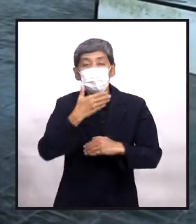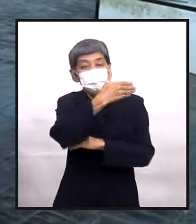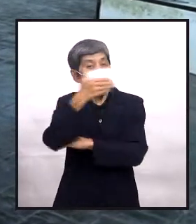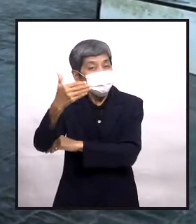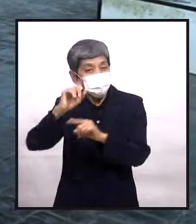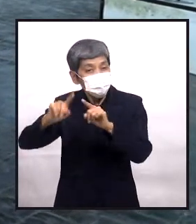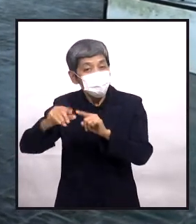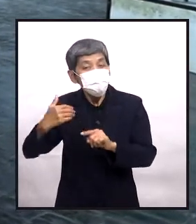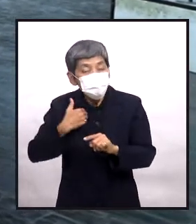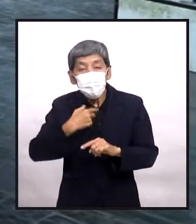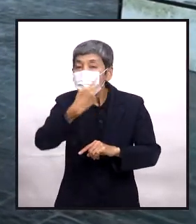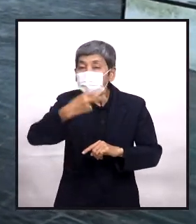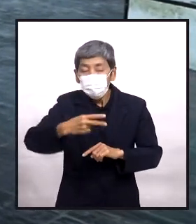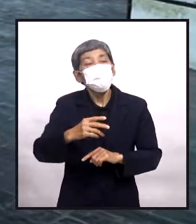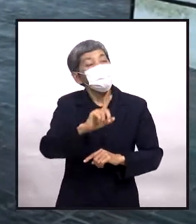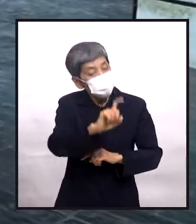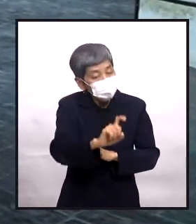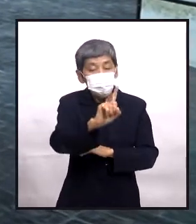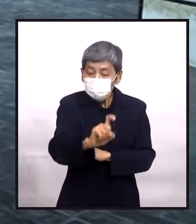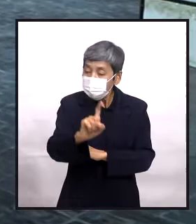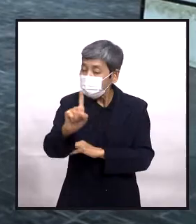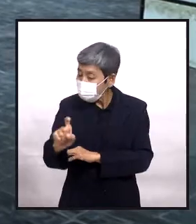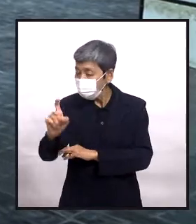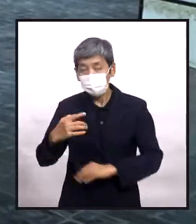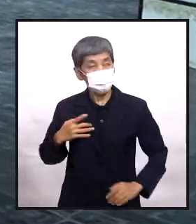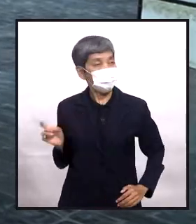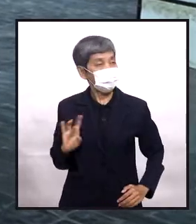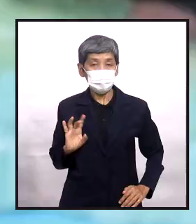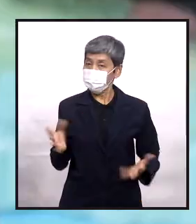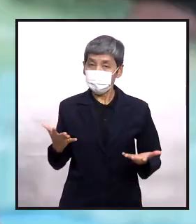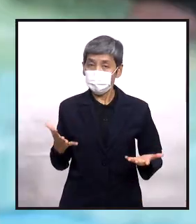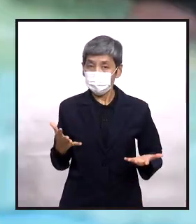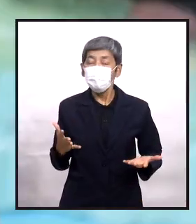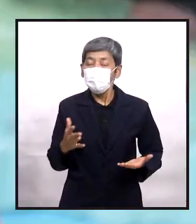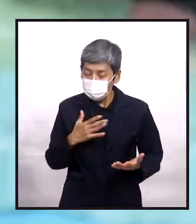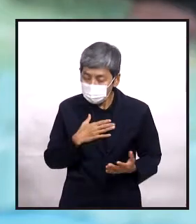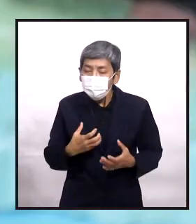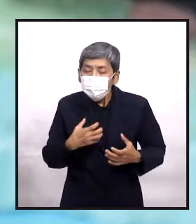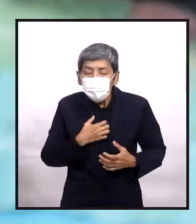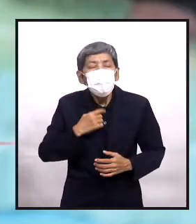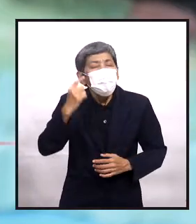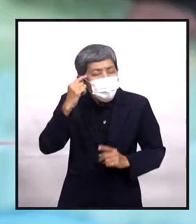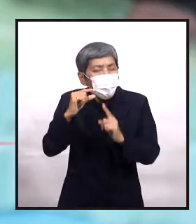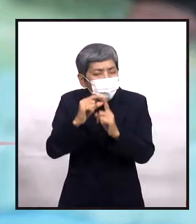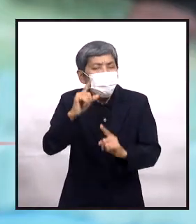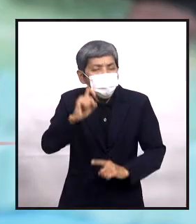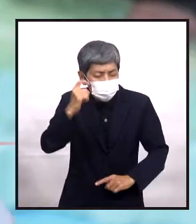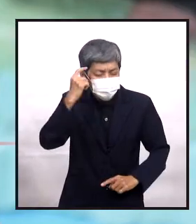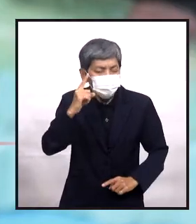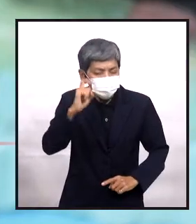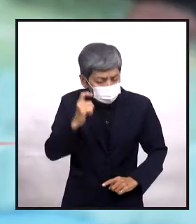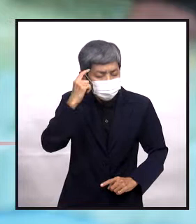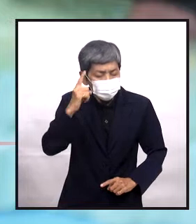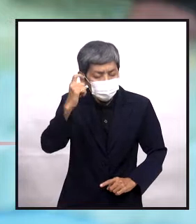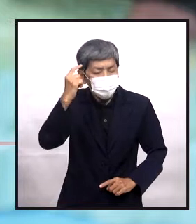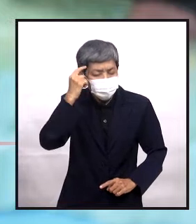ชาติใดภาษาใดเนี่ยก็ต้องตายไม่มีชาติใดที่อยู่เหนือความตายจุดประสงค์เดิมคือให้คนคุ้นเคยกับความตายว่าในความต